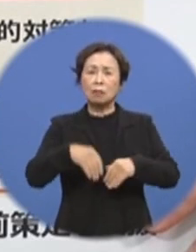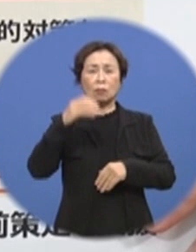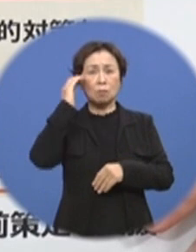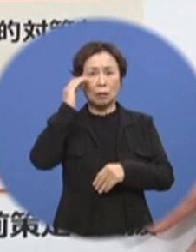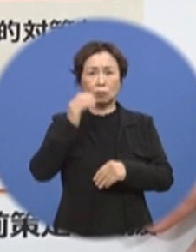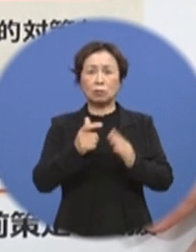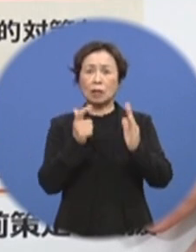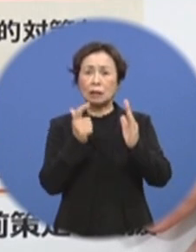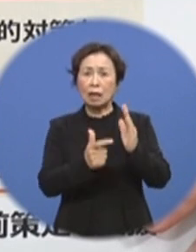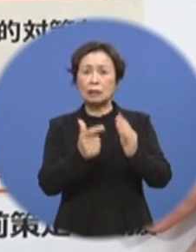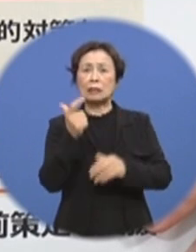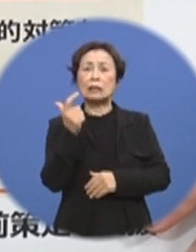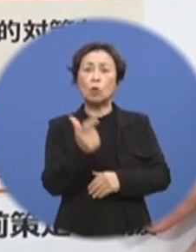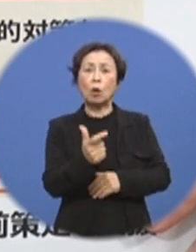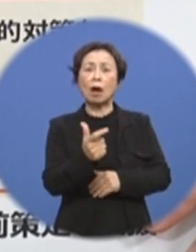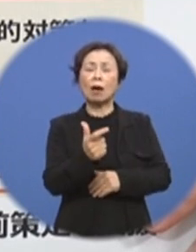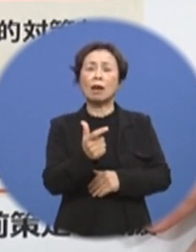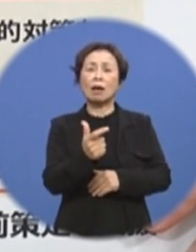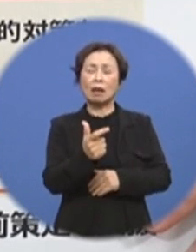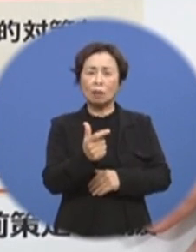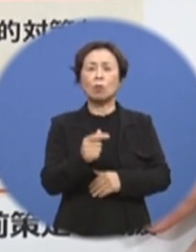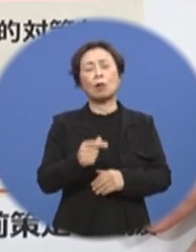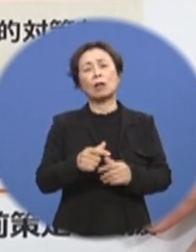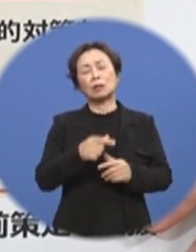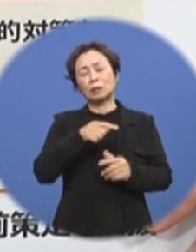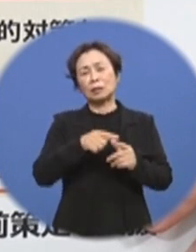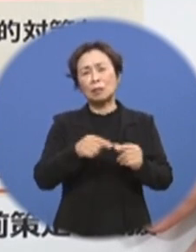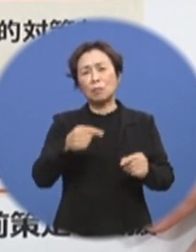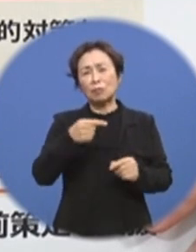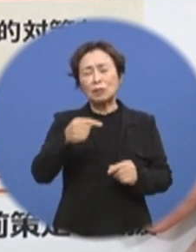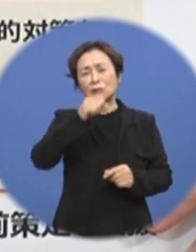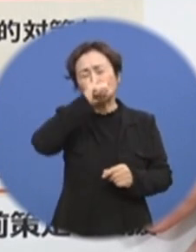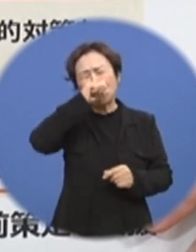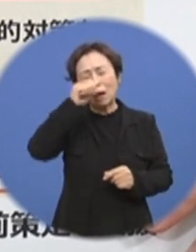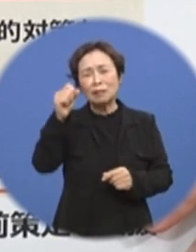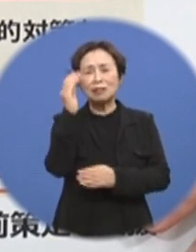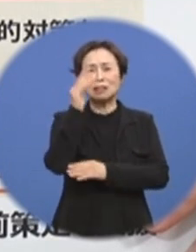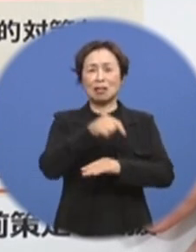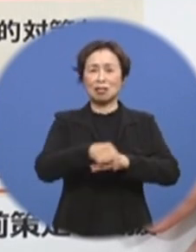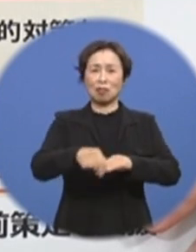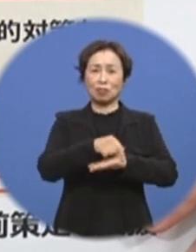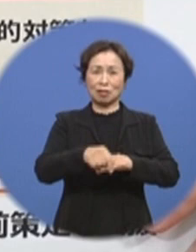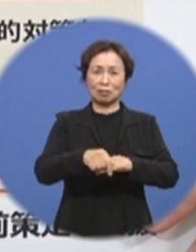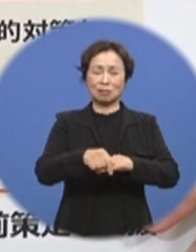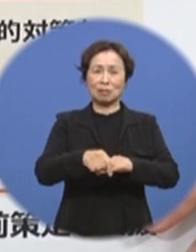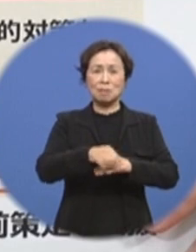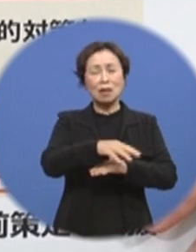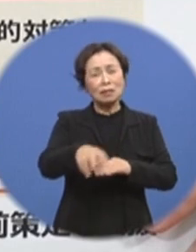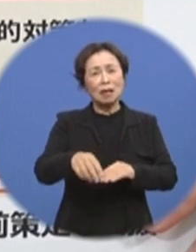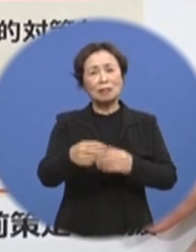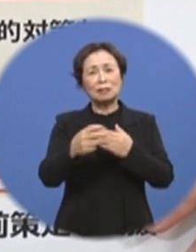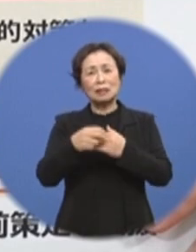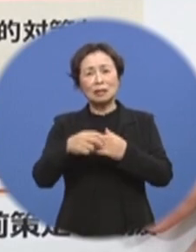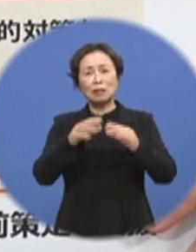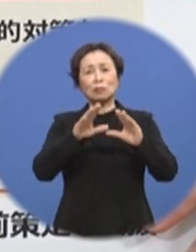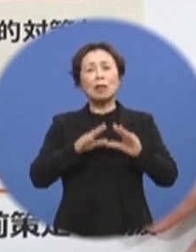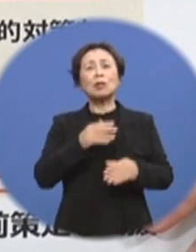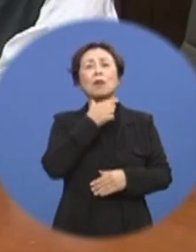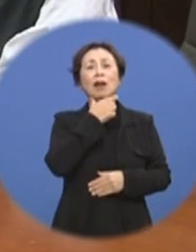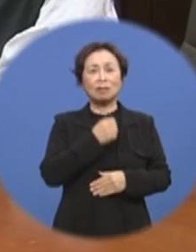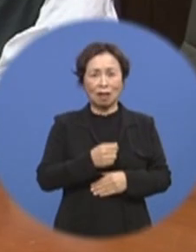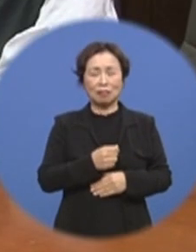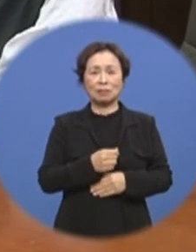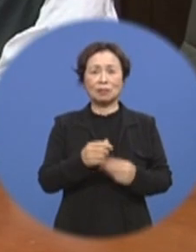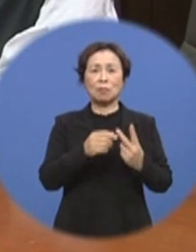強化なったらこれ日本一の政策なんですからこれみんなを受けてくださいねというのはこっちは大はいもう一つは